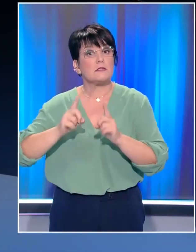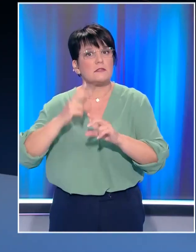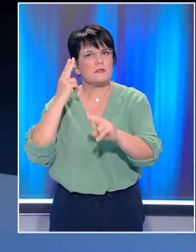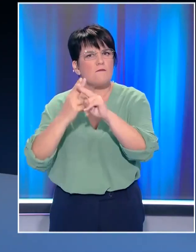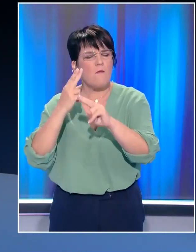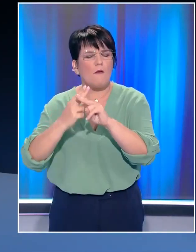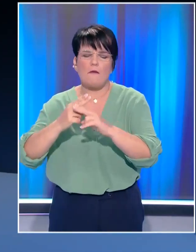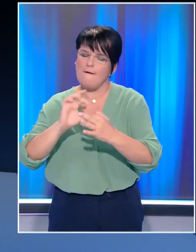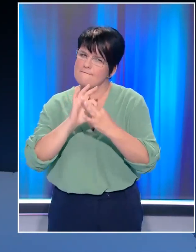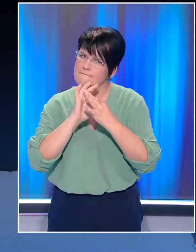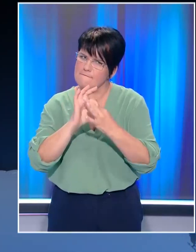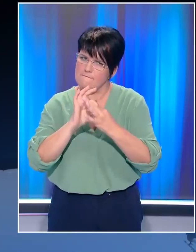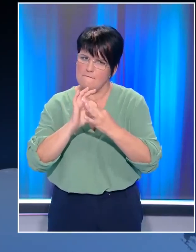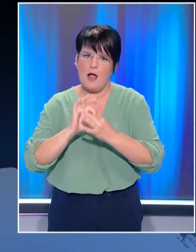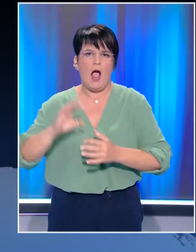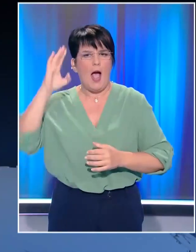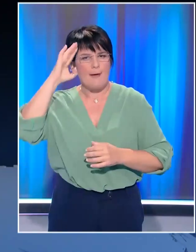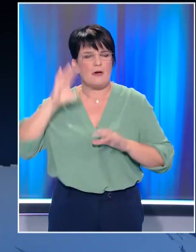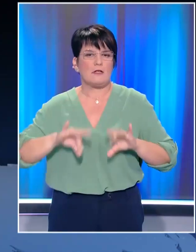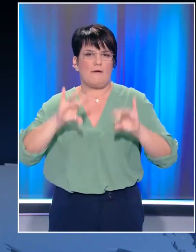Στρατηγική Συμμαχία Ηνωμένων Πολιτείων και Αυστραλίας.